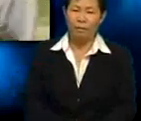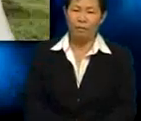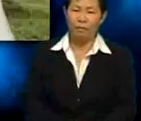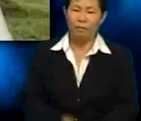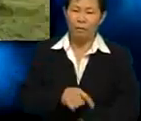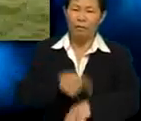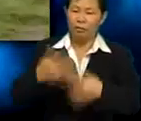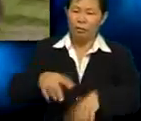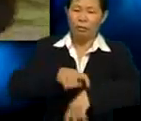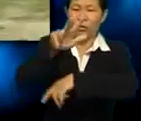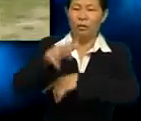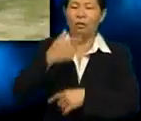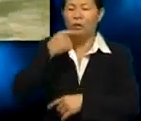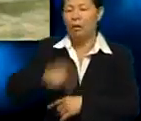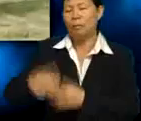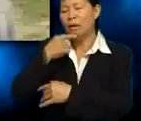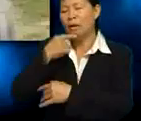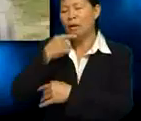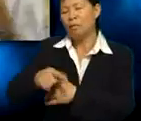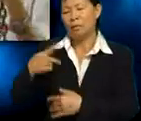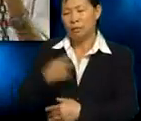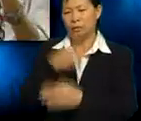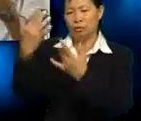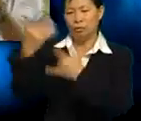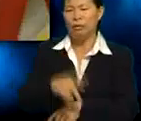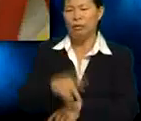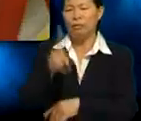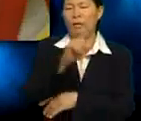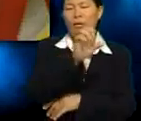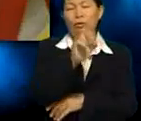pukul 3 ni. Dah lama kita tunggu dia. Mana ni, Suling?